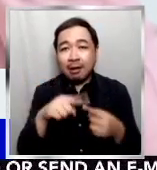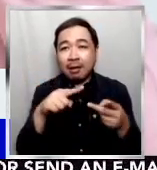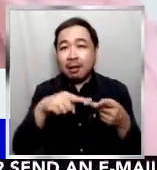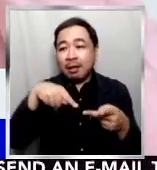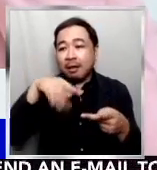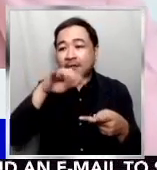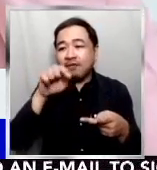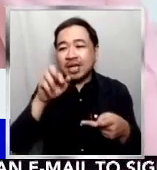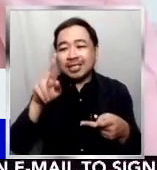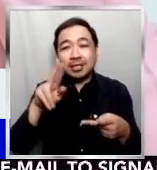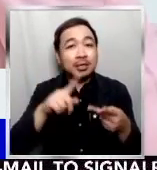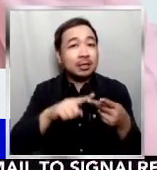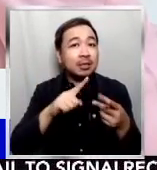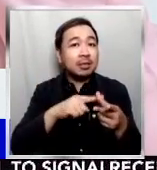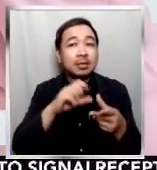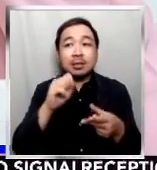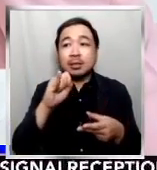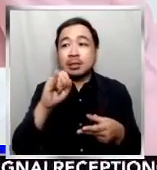so